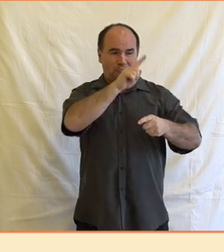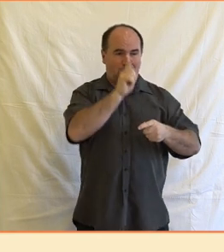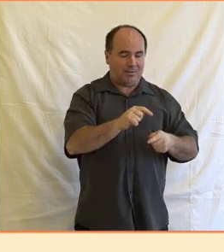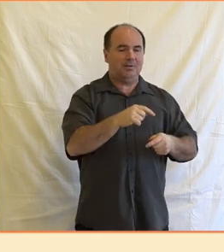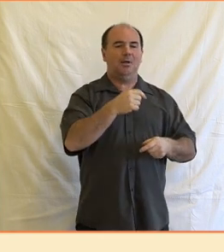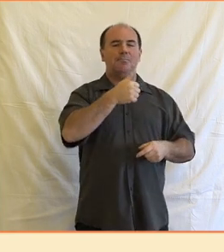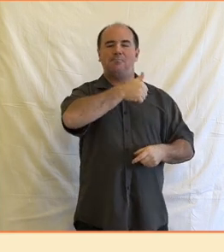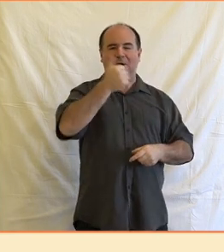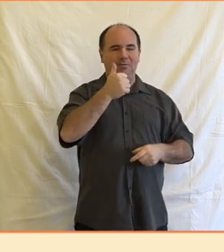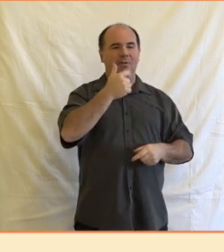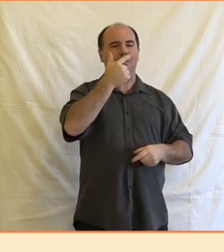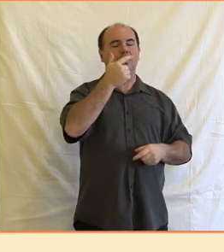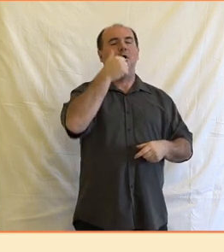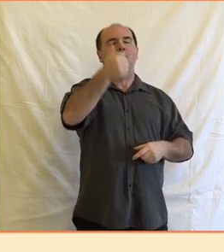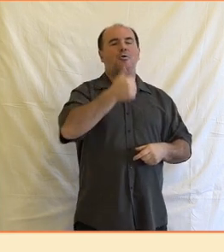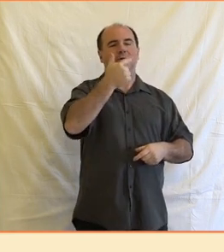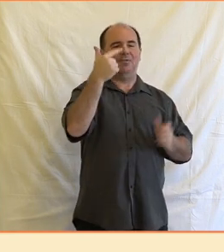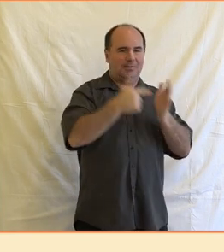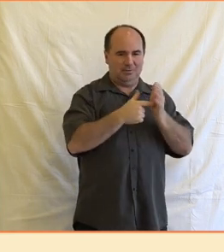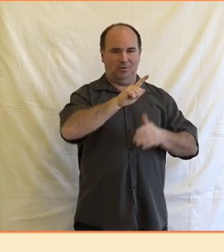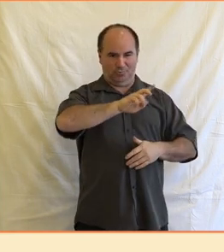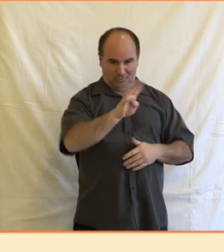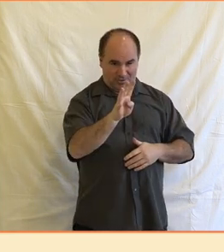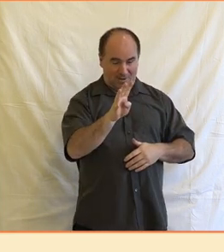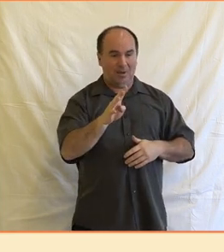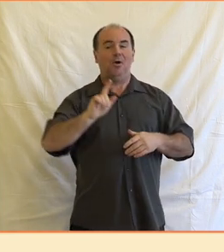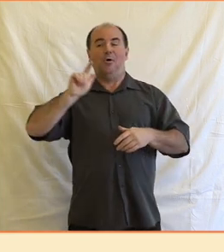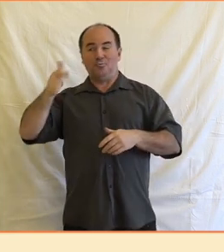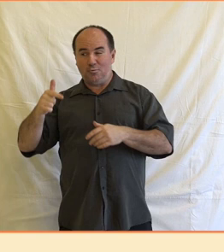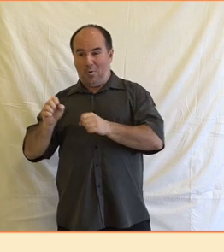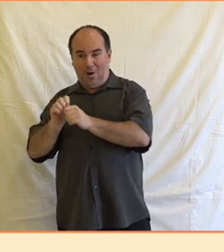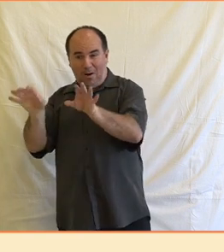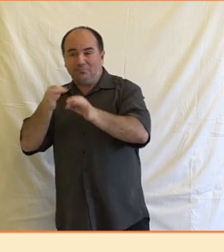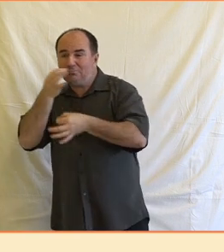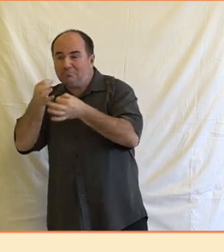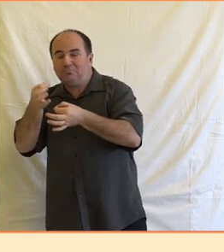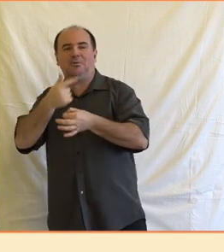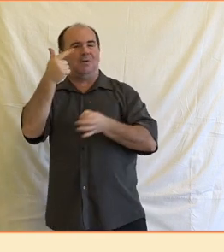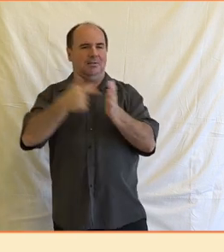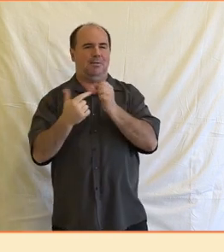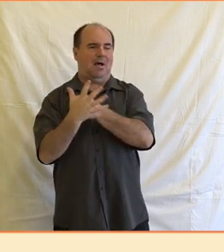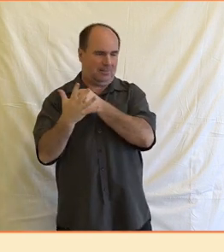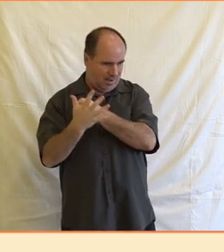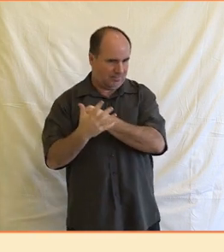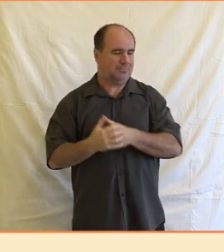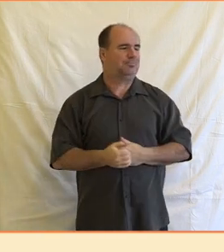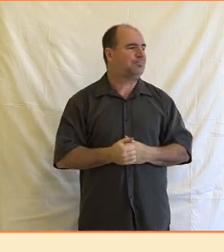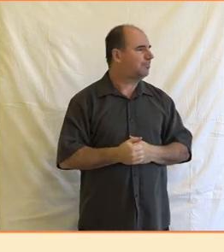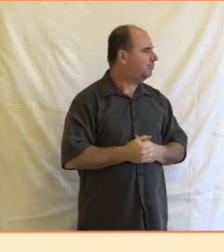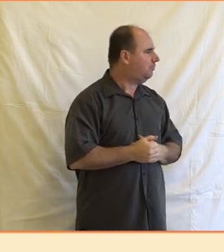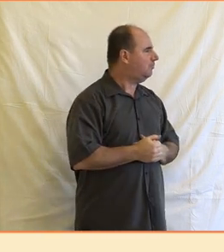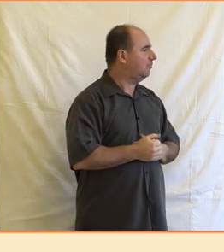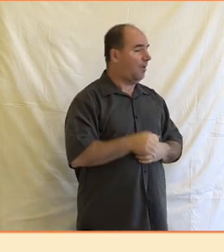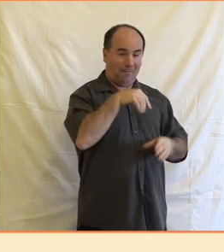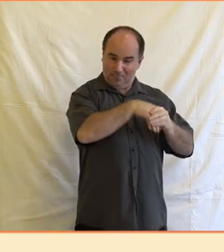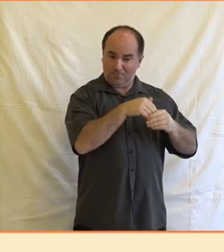2015 a ctěný kolega Jaromír Volek tam část toho dotazníku, aby byla i